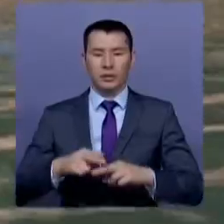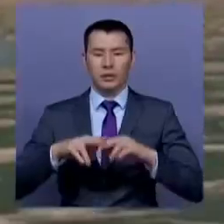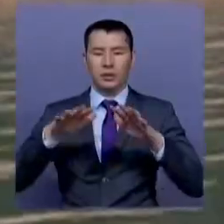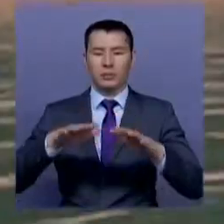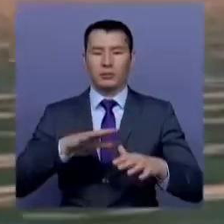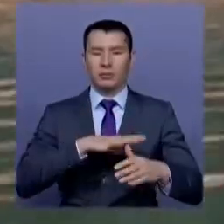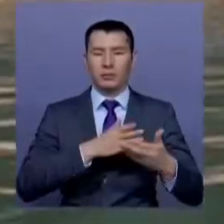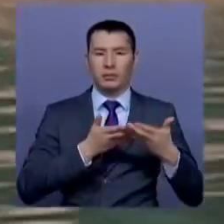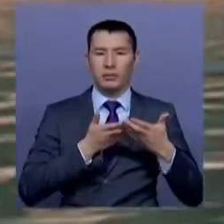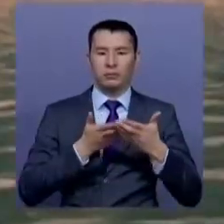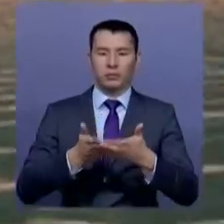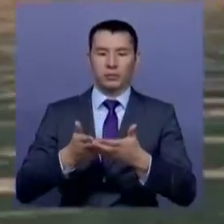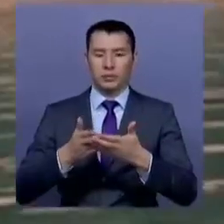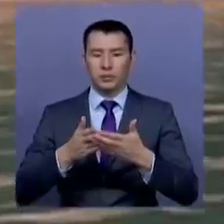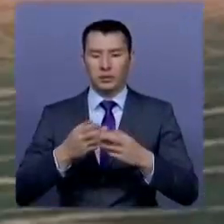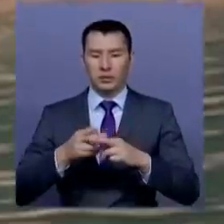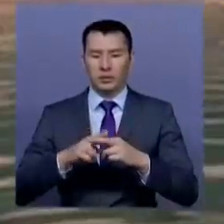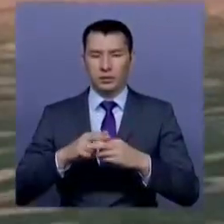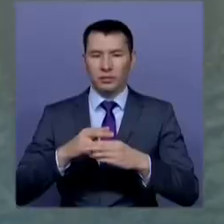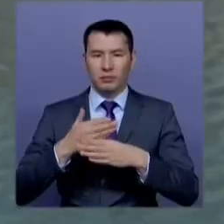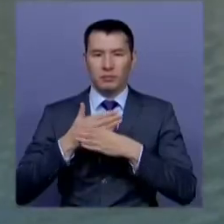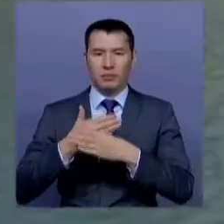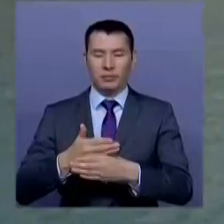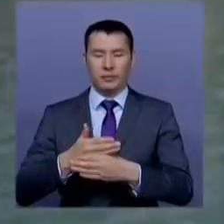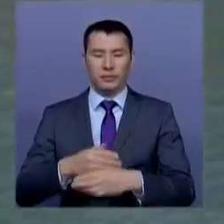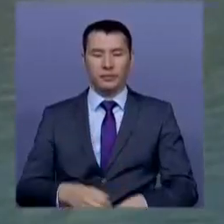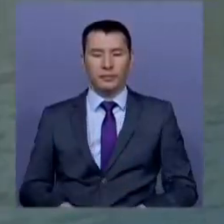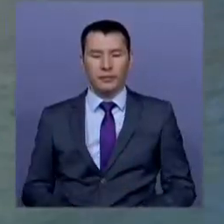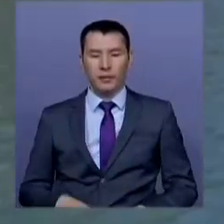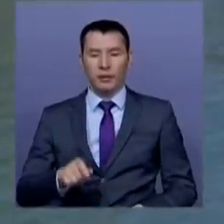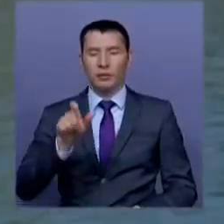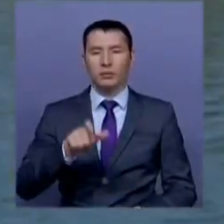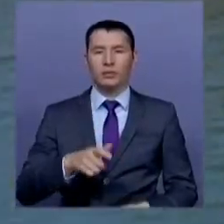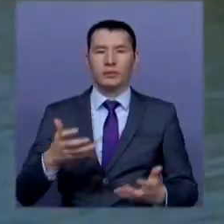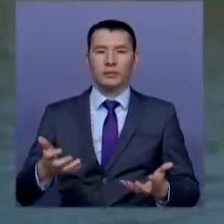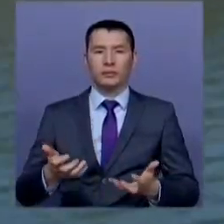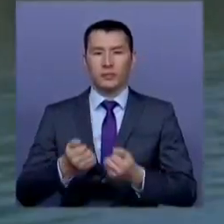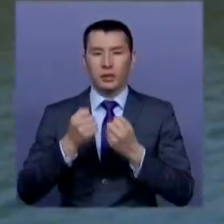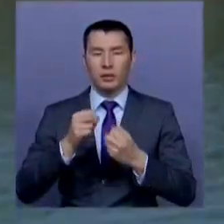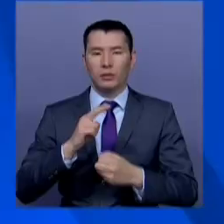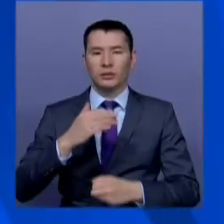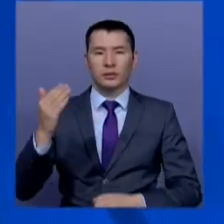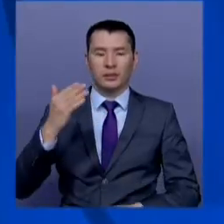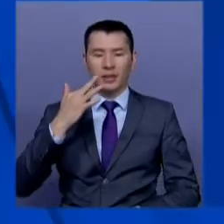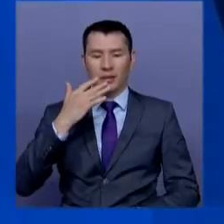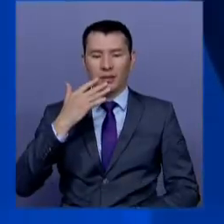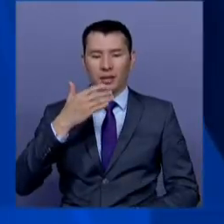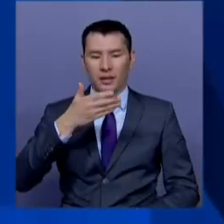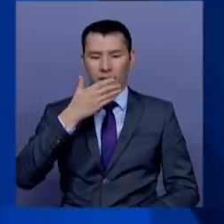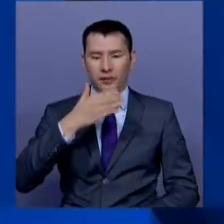подоспевший спасатель успел оказать потерпевшему доврачебную помощь. Выжившим оказался гражданин Афганистана.